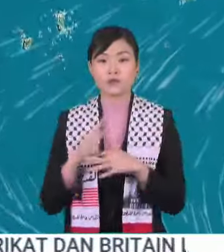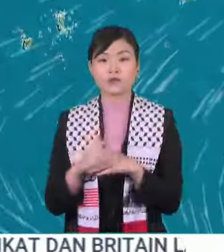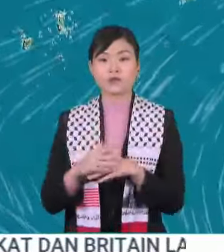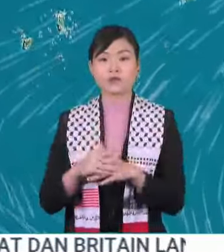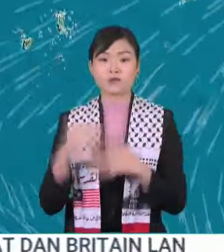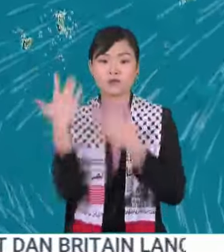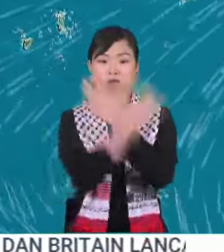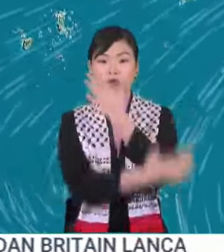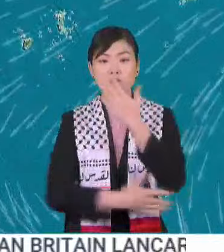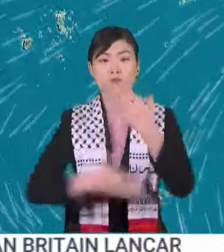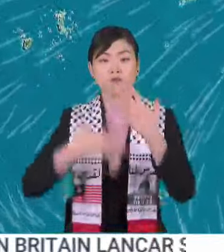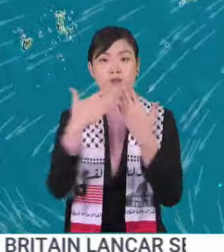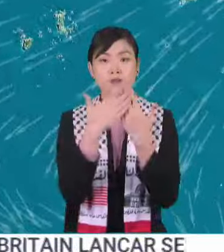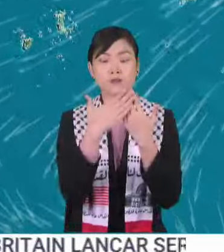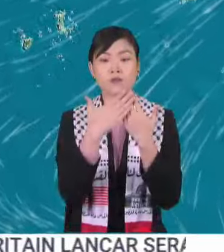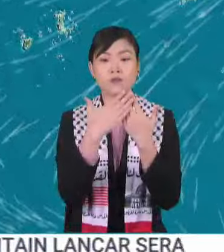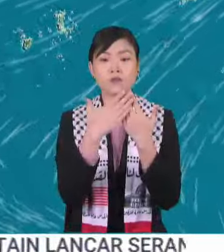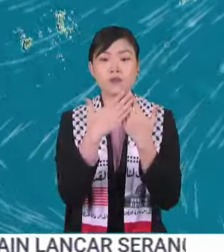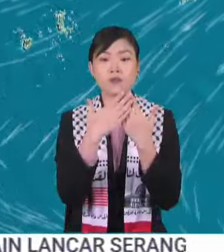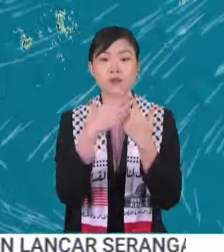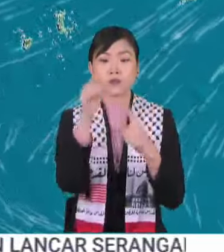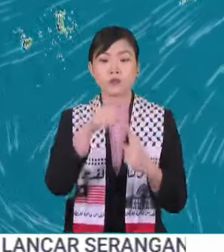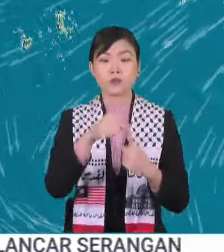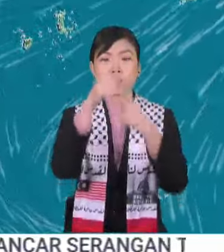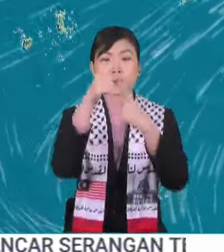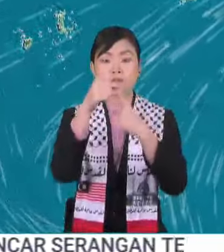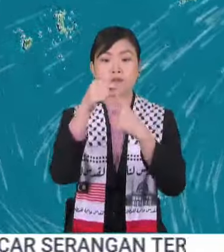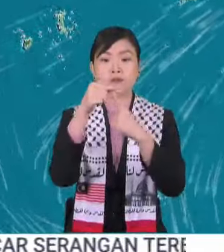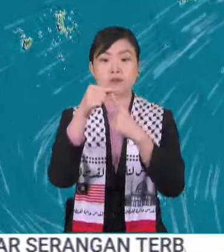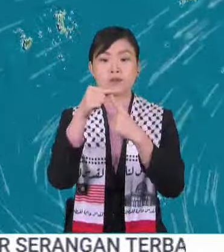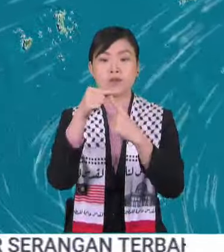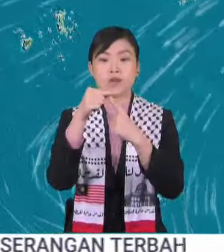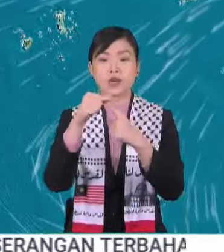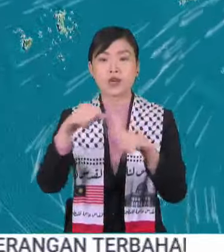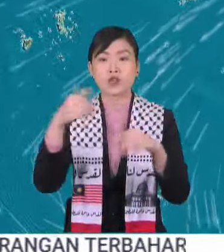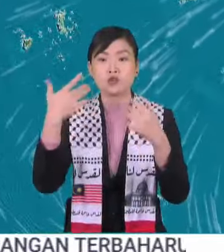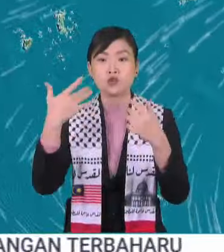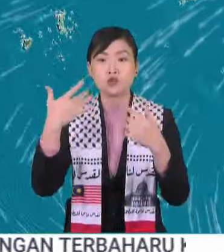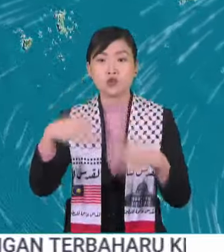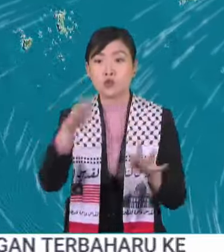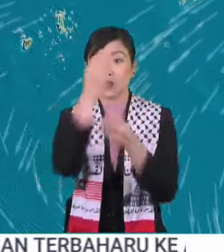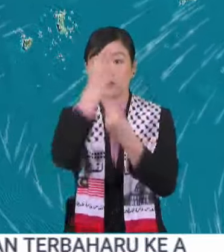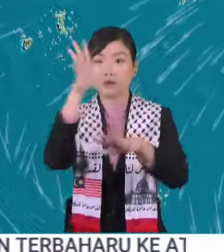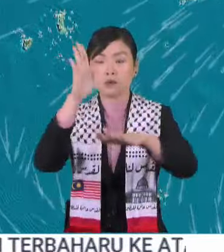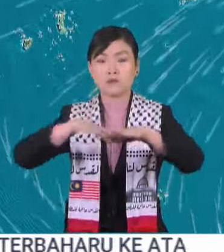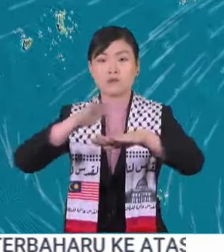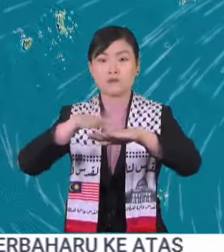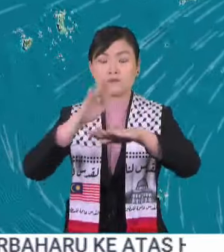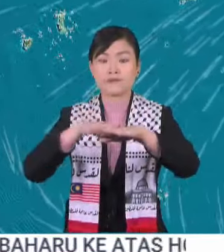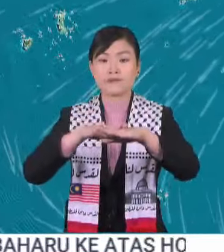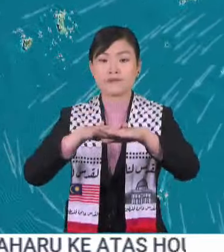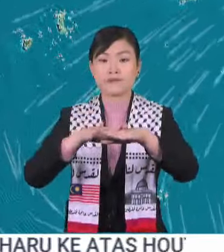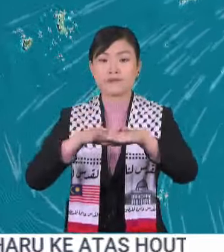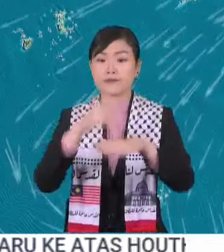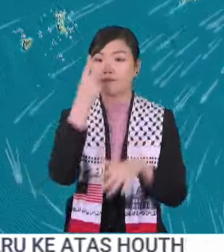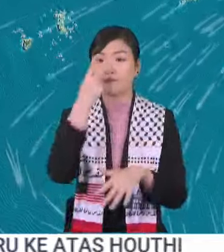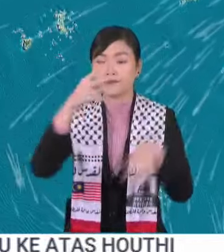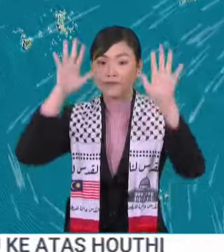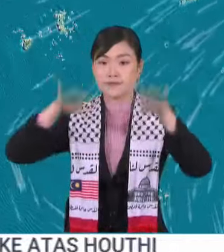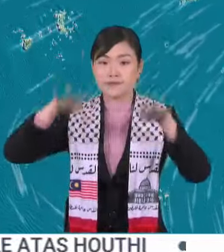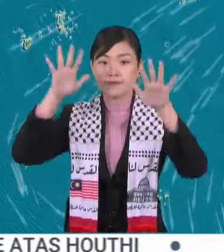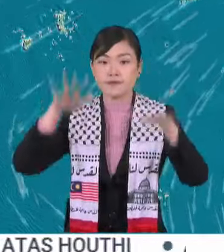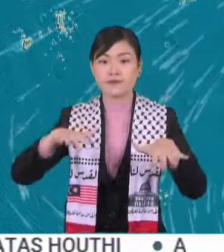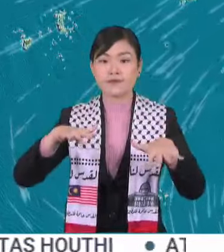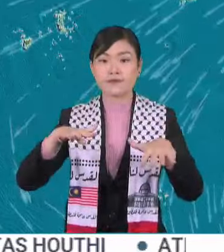keseluruhan negeri di Semenanjung Malaysia terutamanya di kawasan yang telah dikeluarkan amaran dan juga turut dilihat di sini hujan